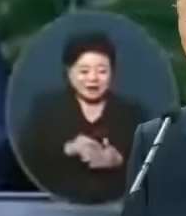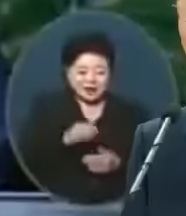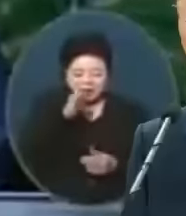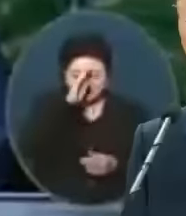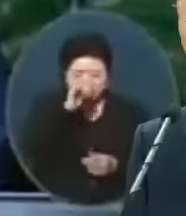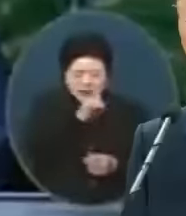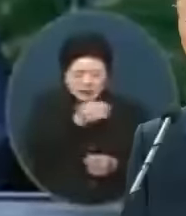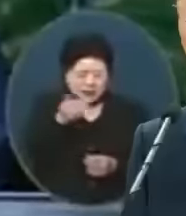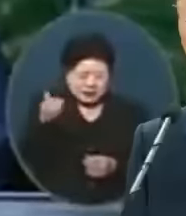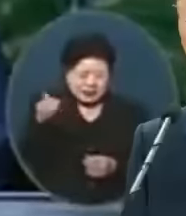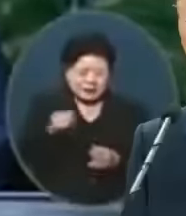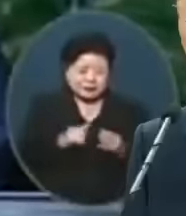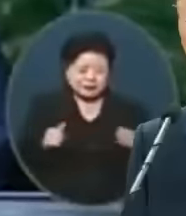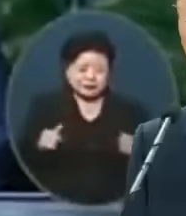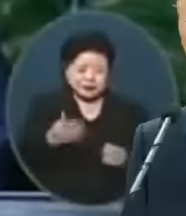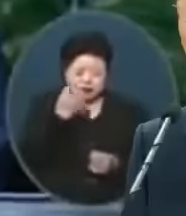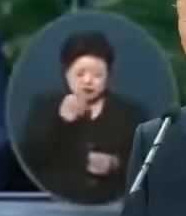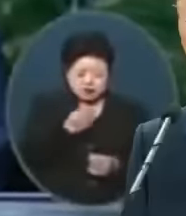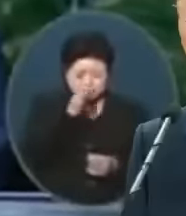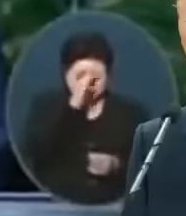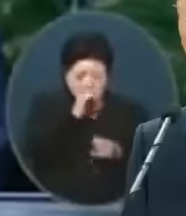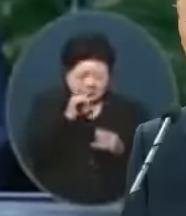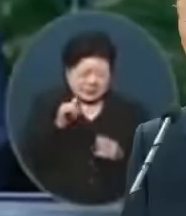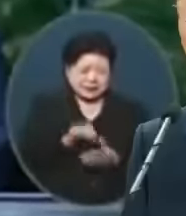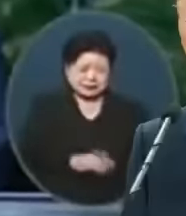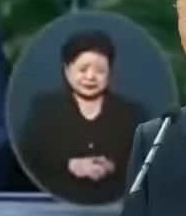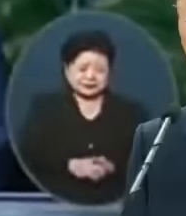자, 우울한 사람,